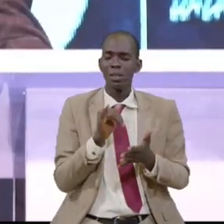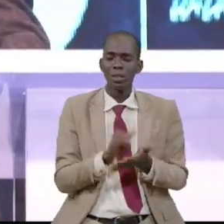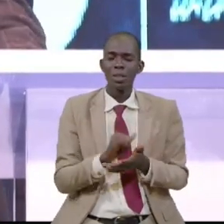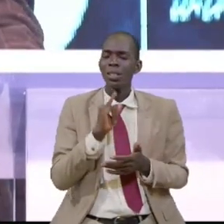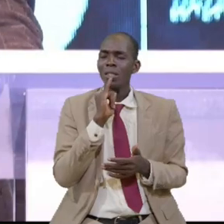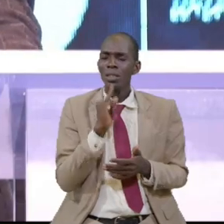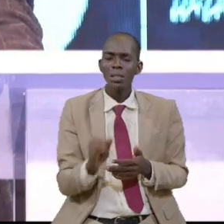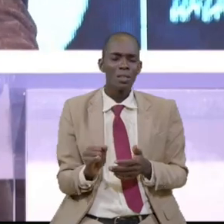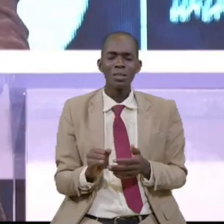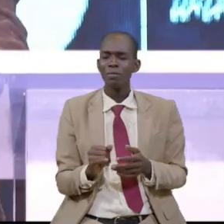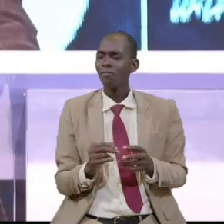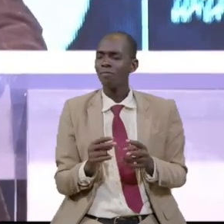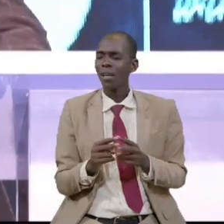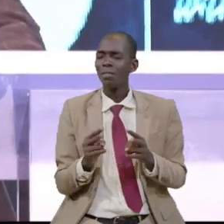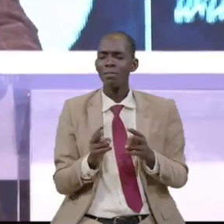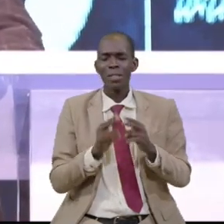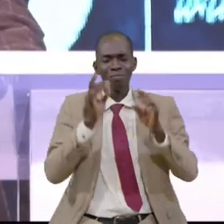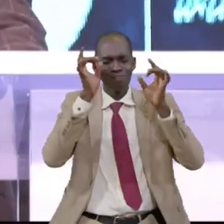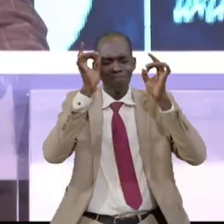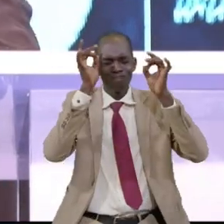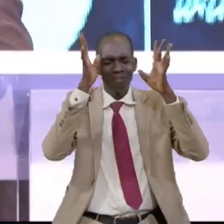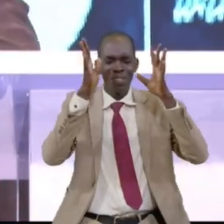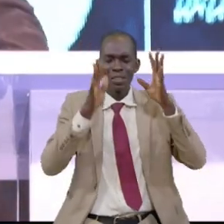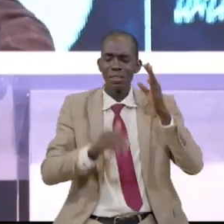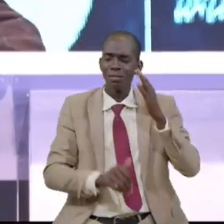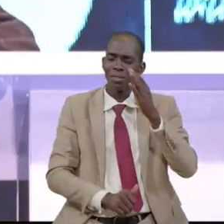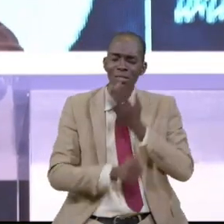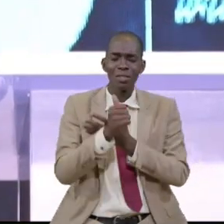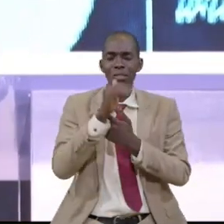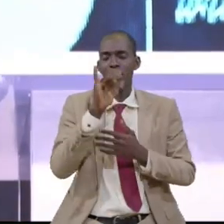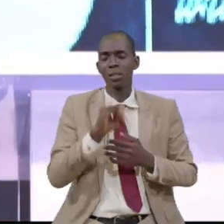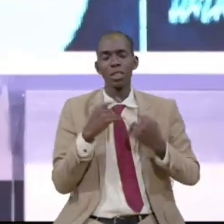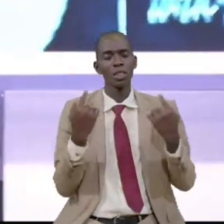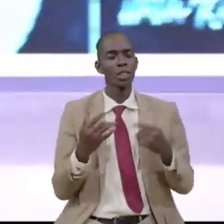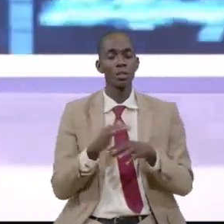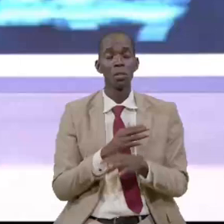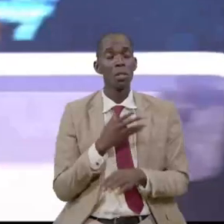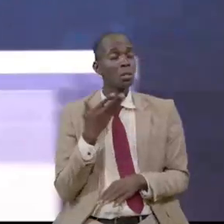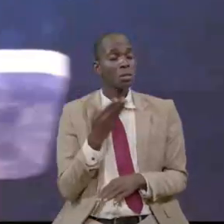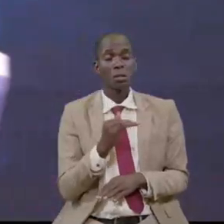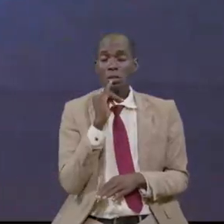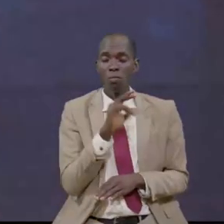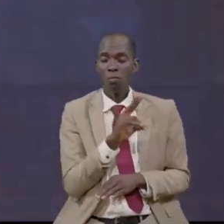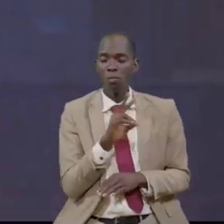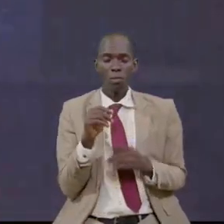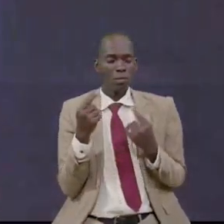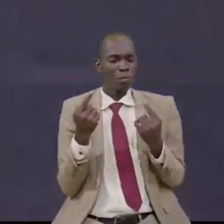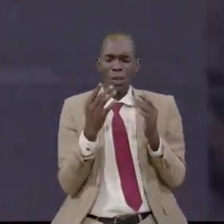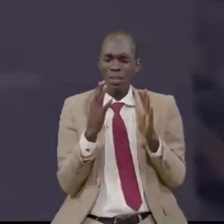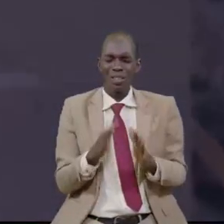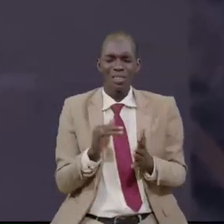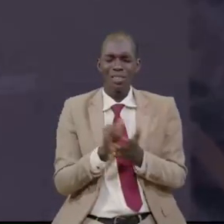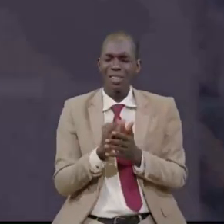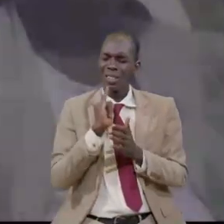qui soit si méchant, qui soit si meurtrier. Il n'y a pas de pécheur qui soit